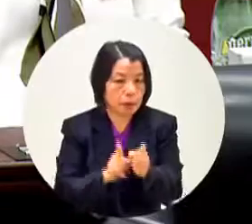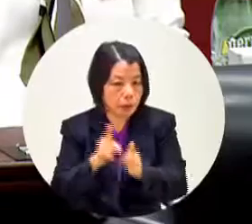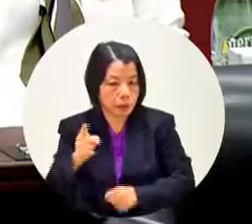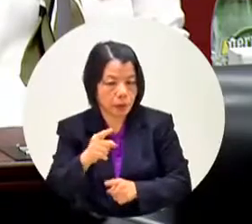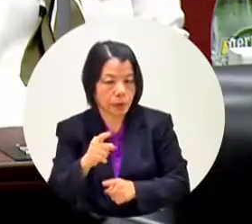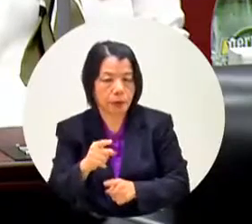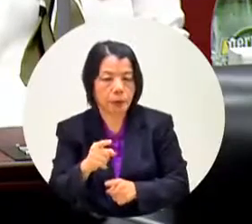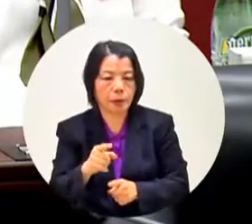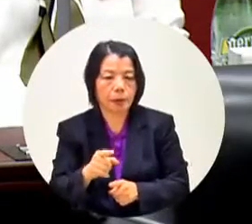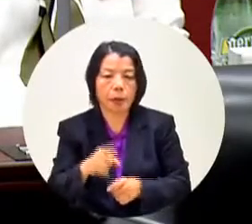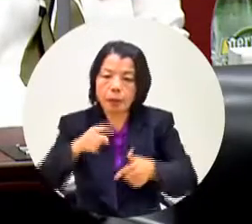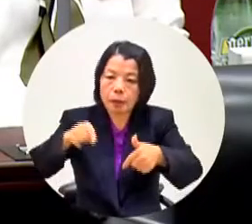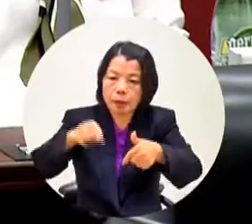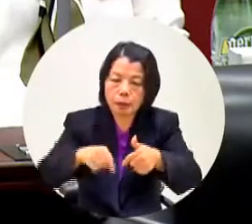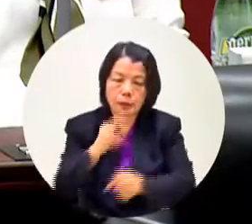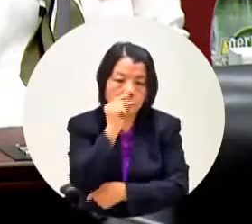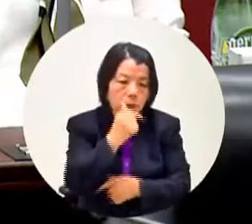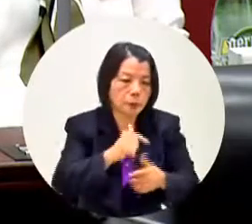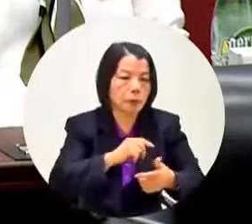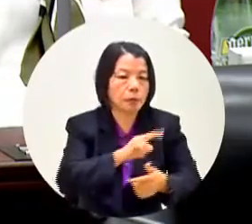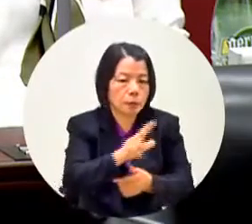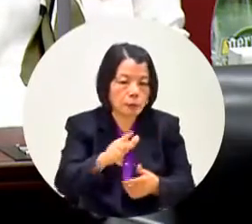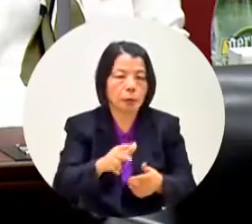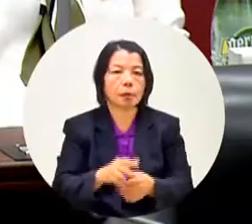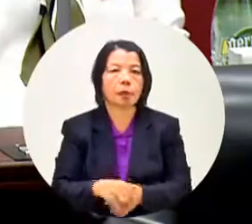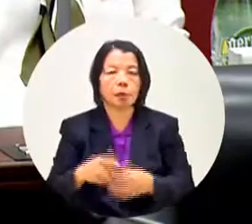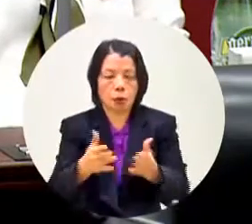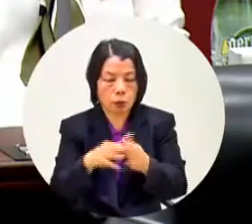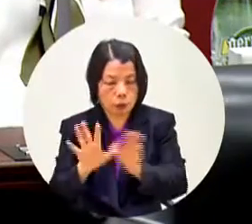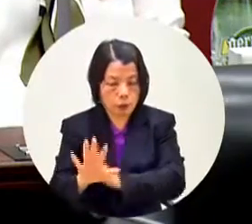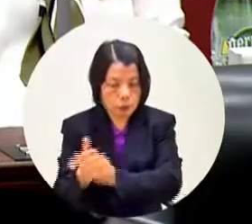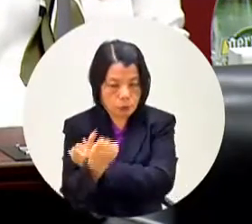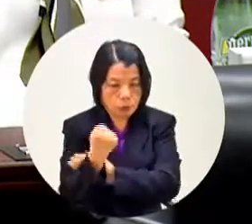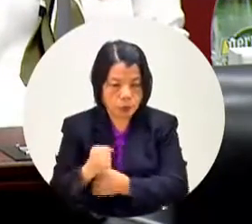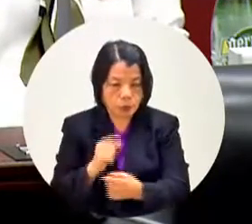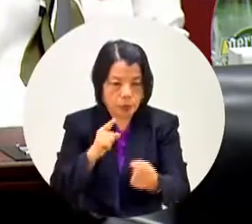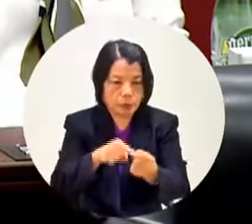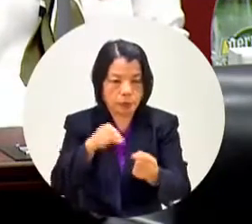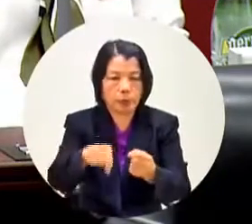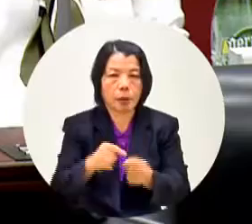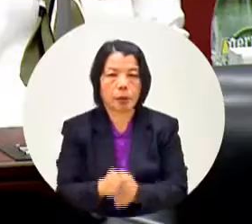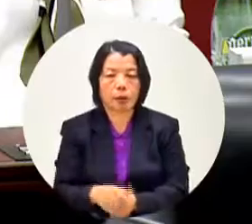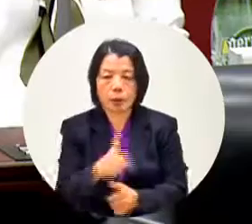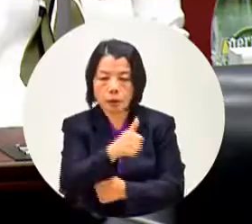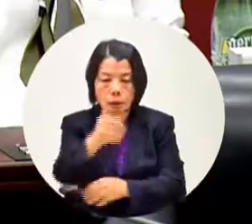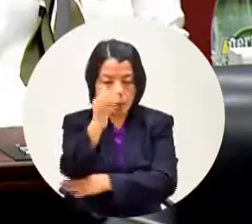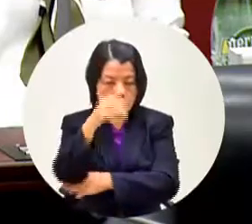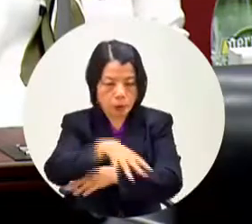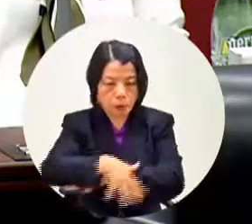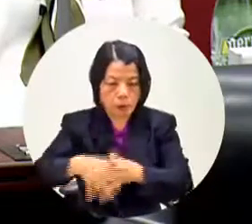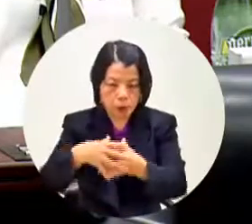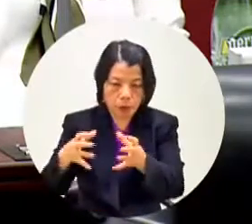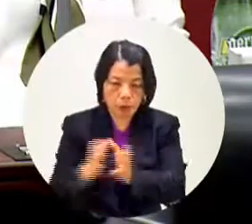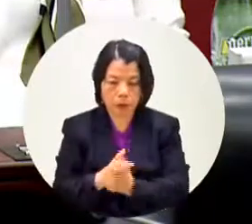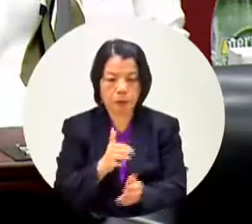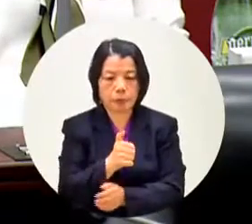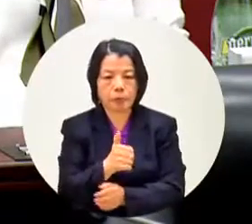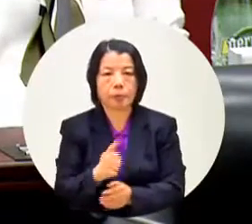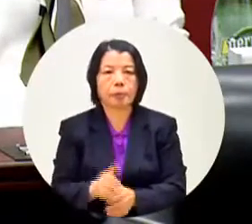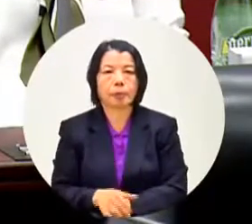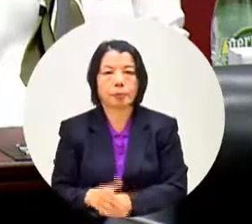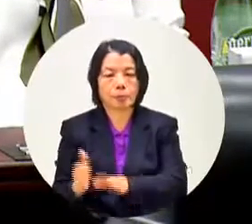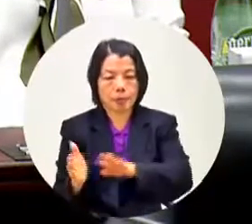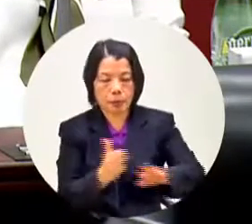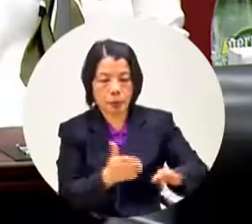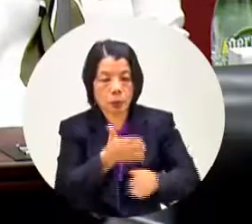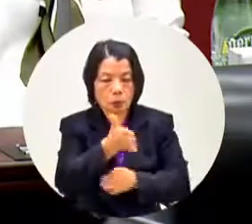一个做宠物公园，一个做亲子公园？好，因为我们四周这个87期从化区四周的公园其实蛮多的，有流